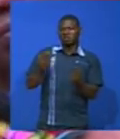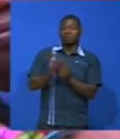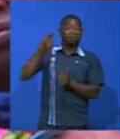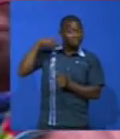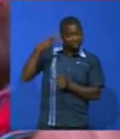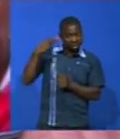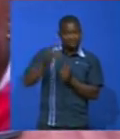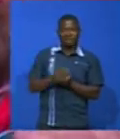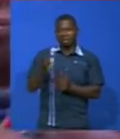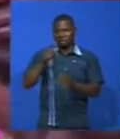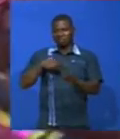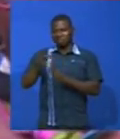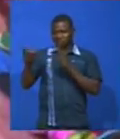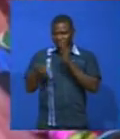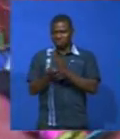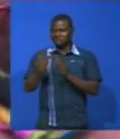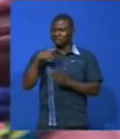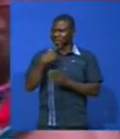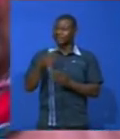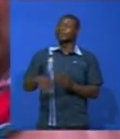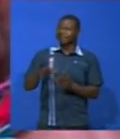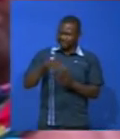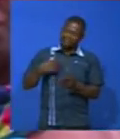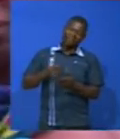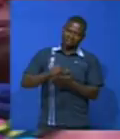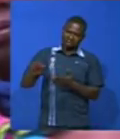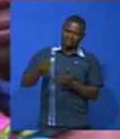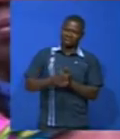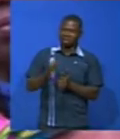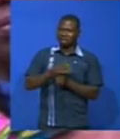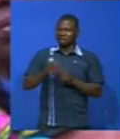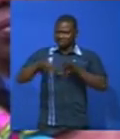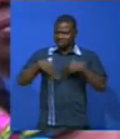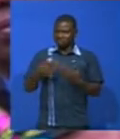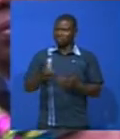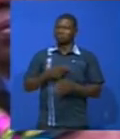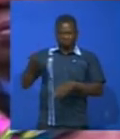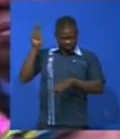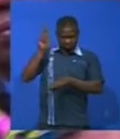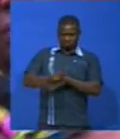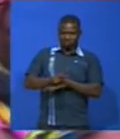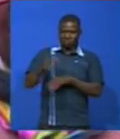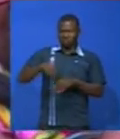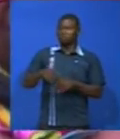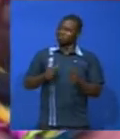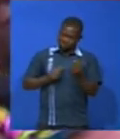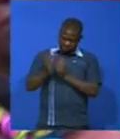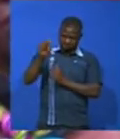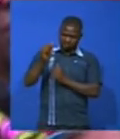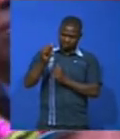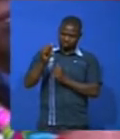professionnels qui écrivent. Et nous avons la conviction que plus